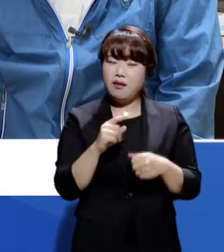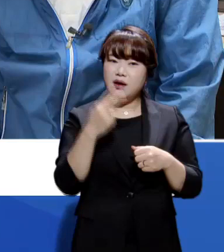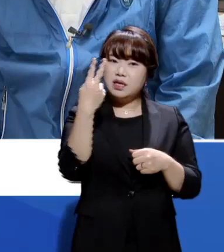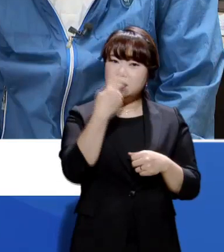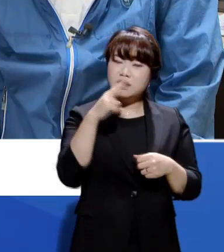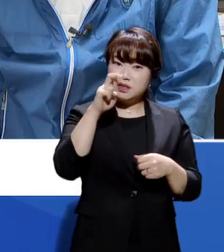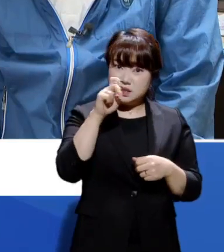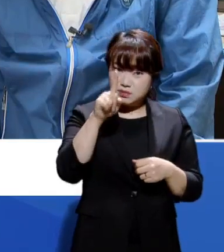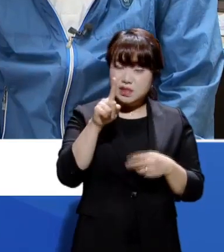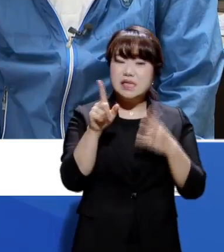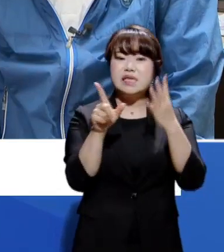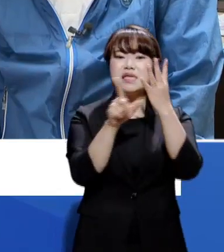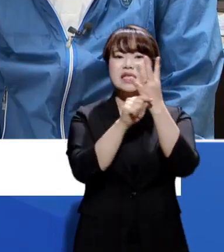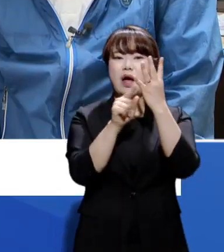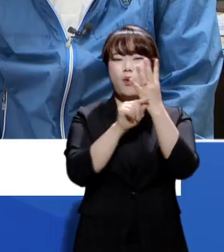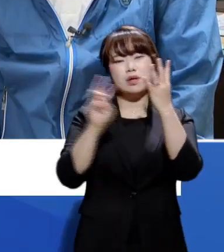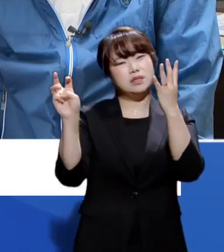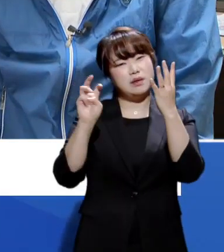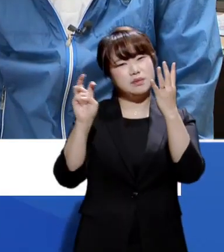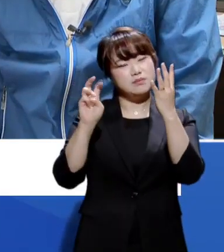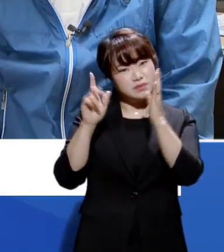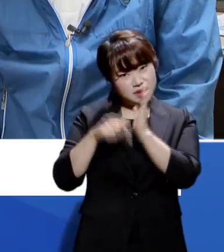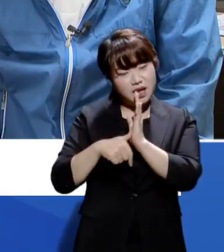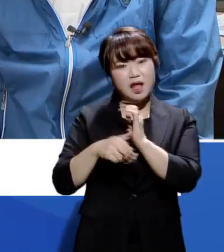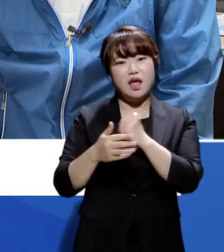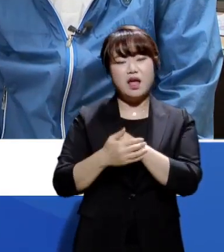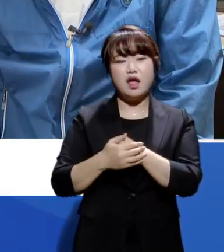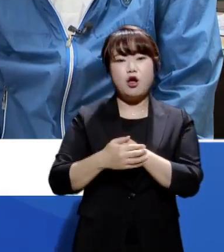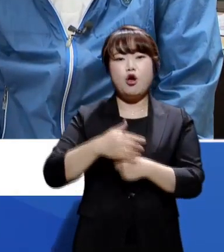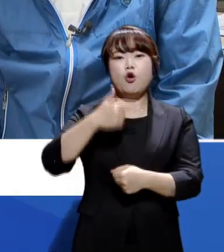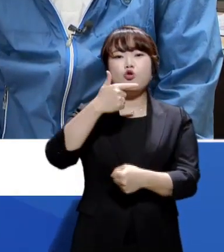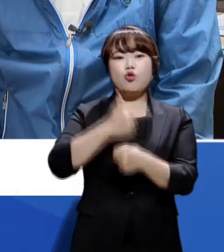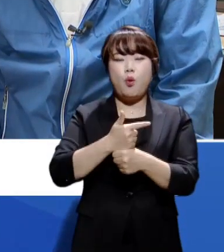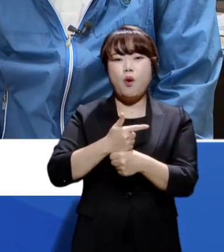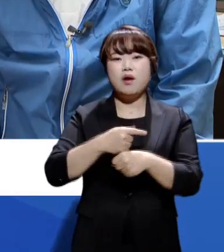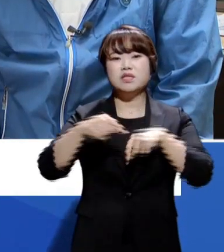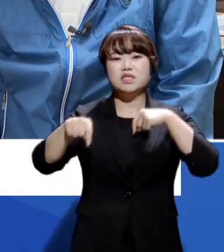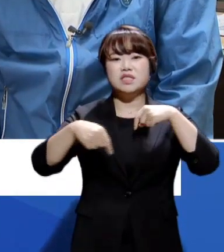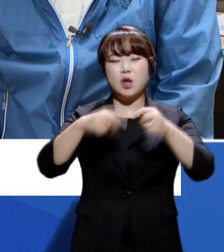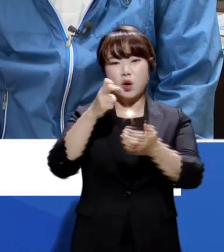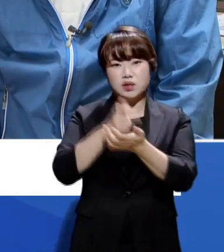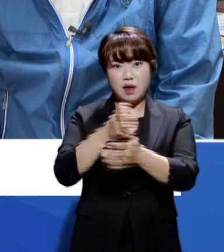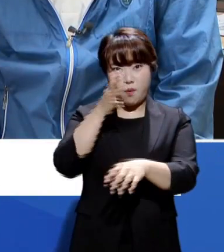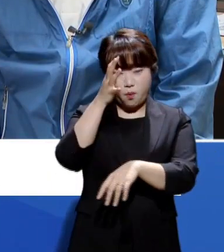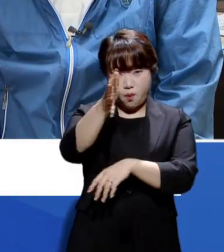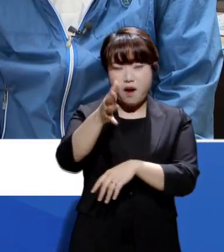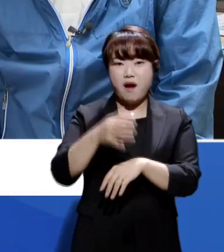21년도 4월 30일경 노원구 정책과에서 아니